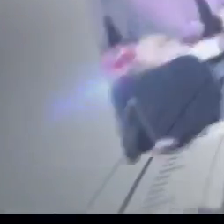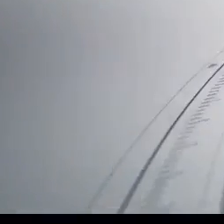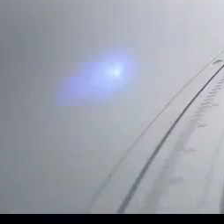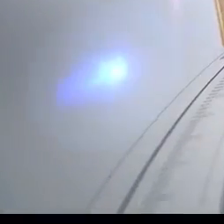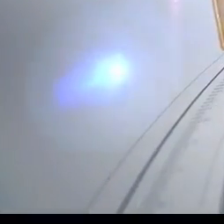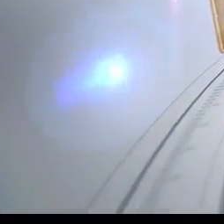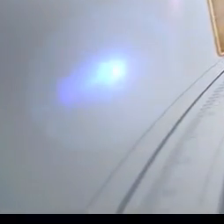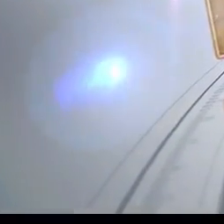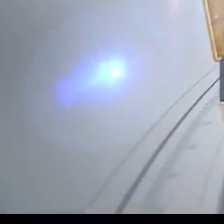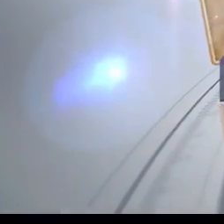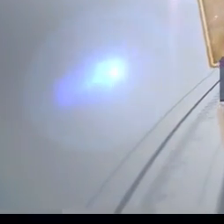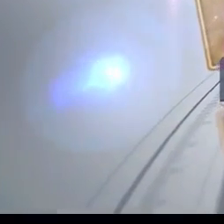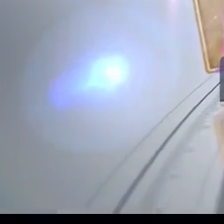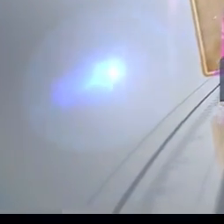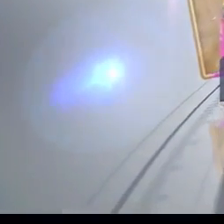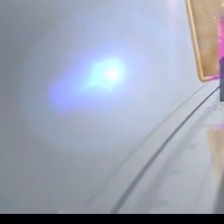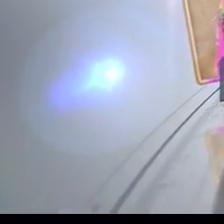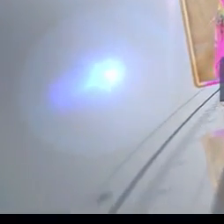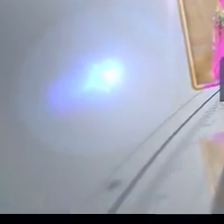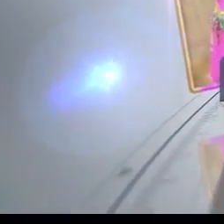ерүүдтэй хамтаран зохан байгулдаг